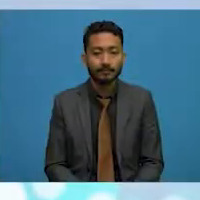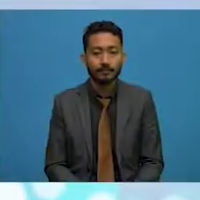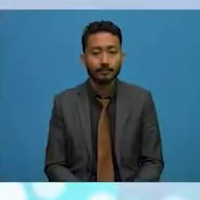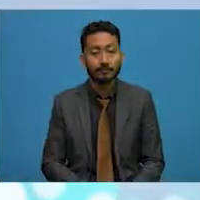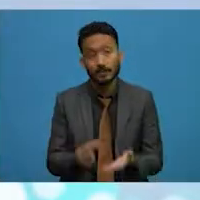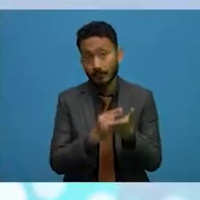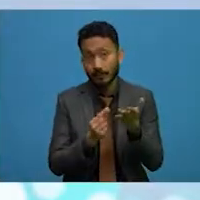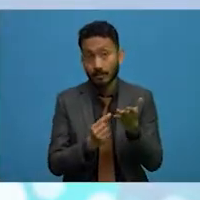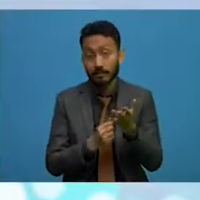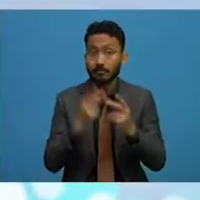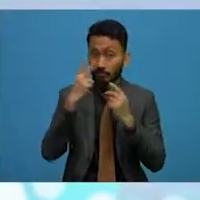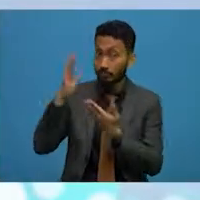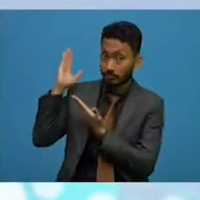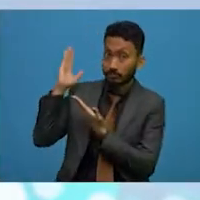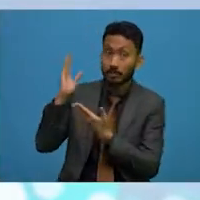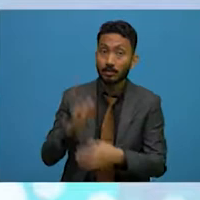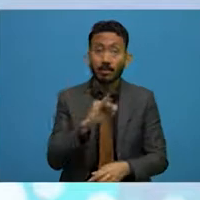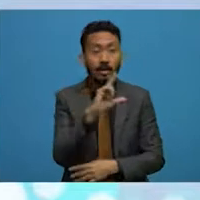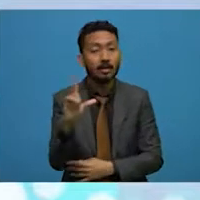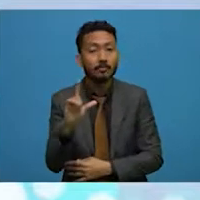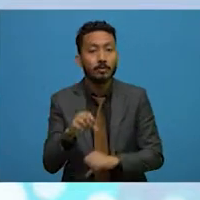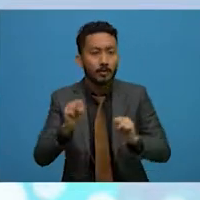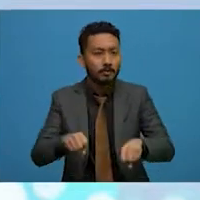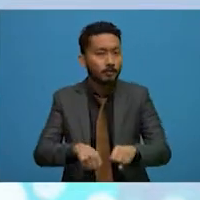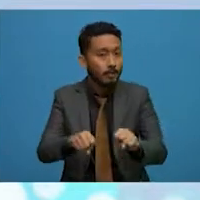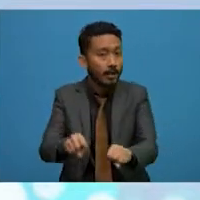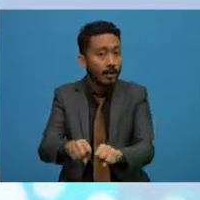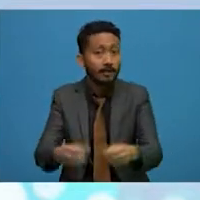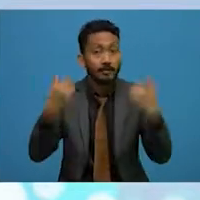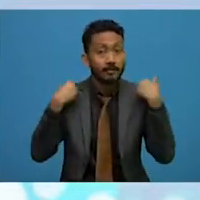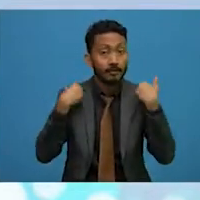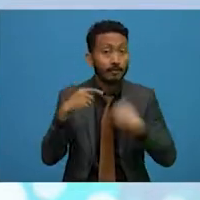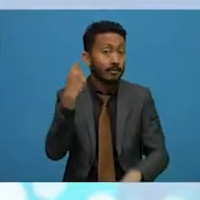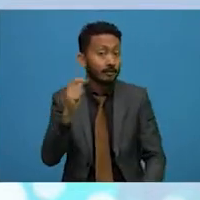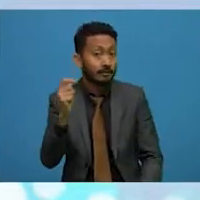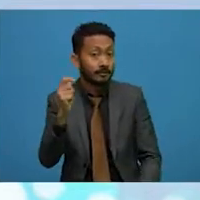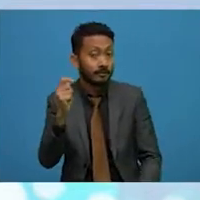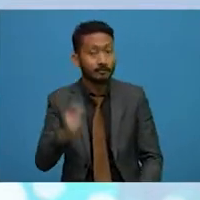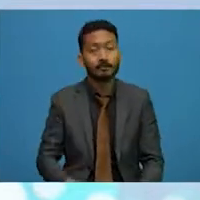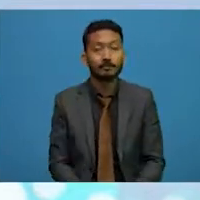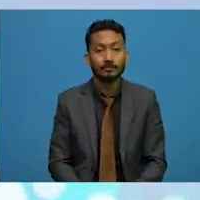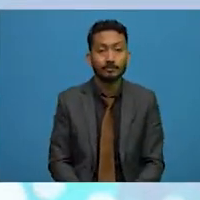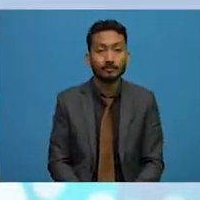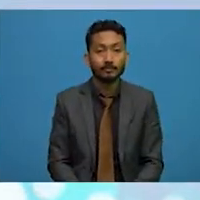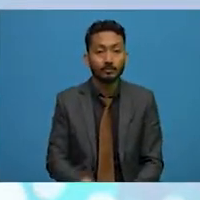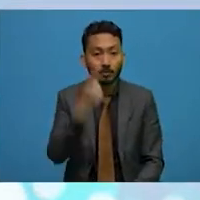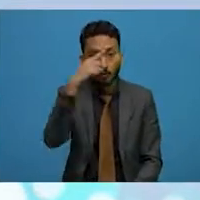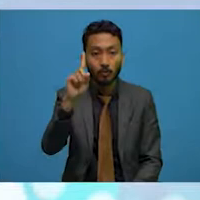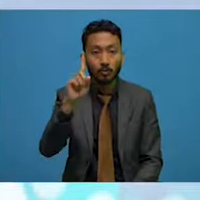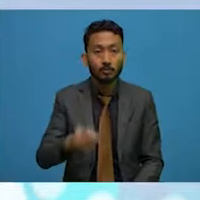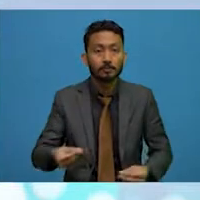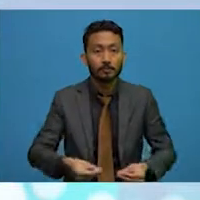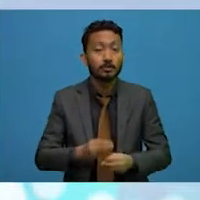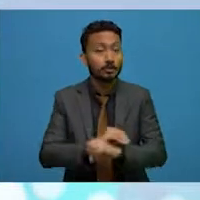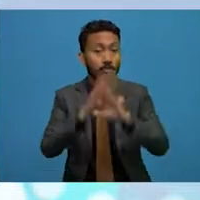Grafik yang ditunjukkan ialah sungai, diikuti dengan teks Sungai Tengas bagi memberi